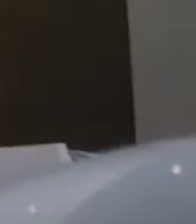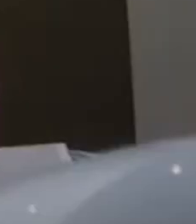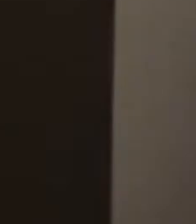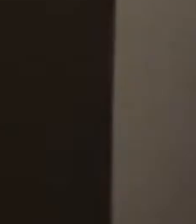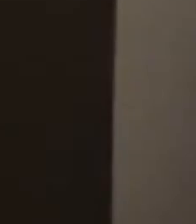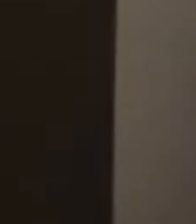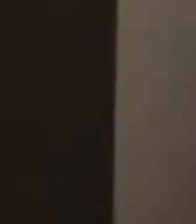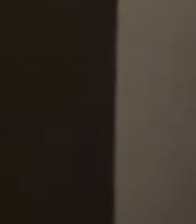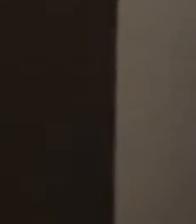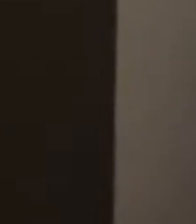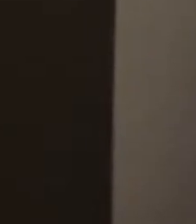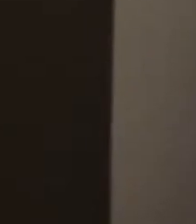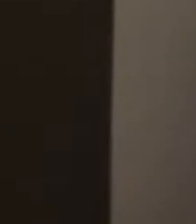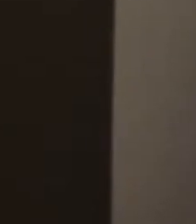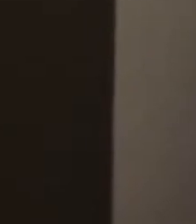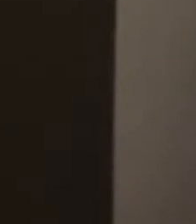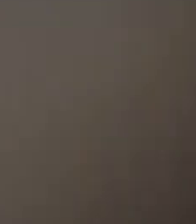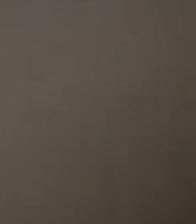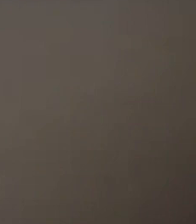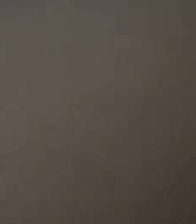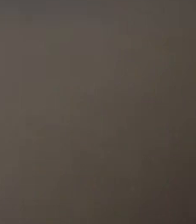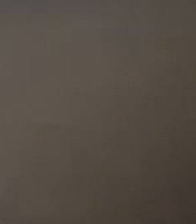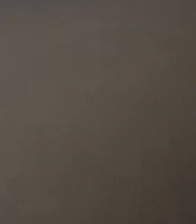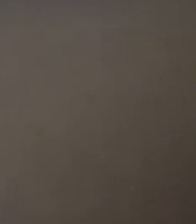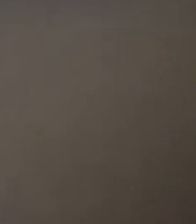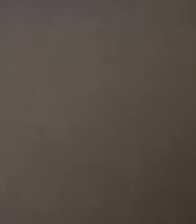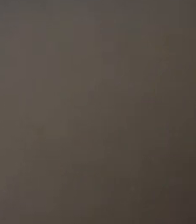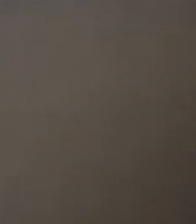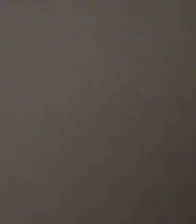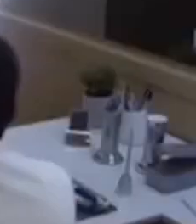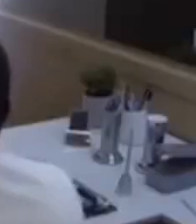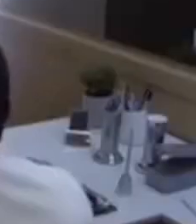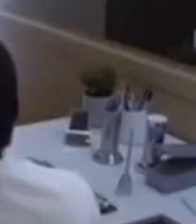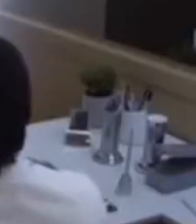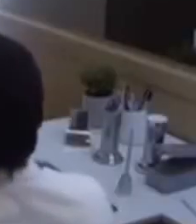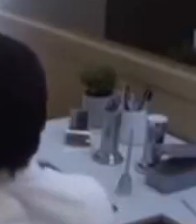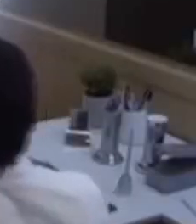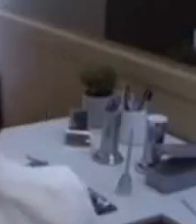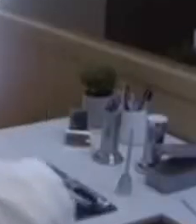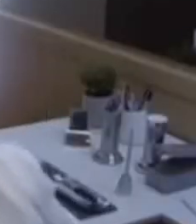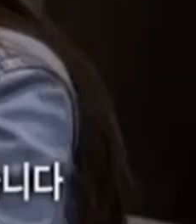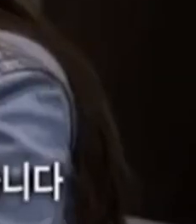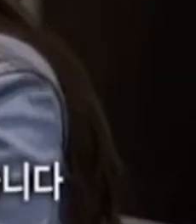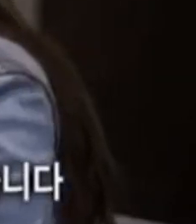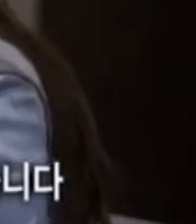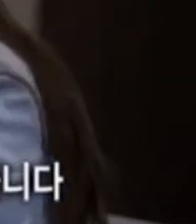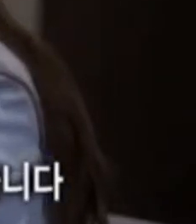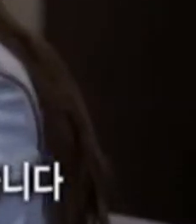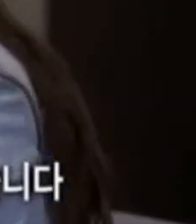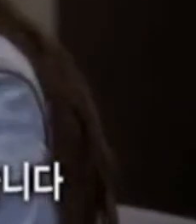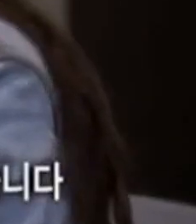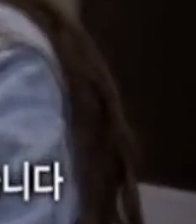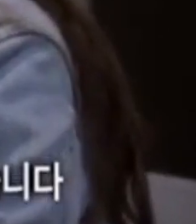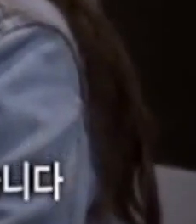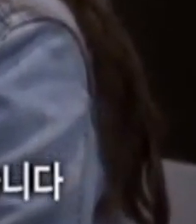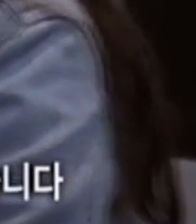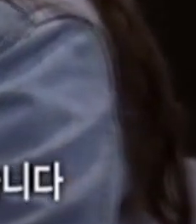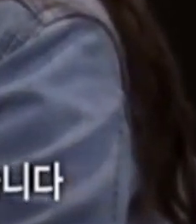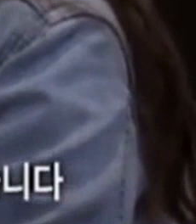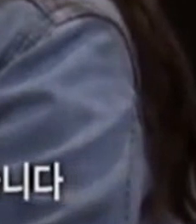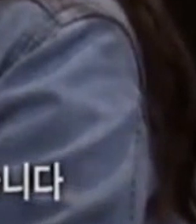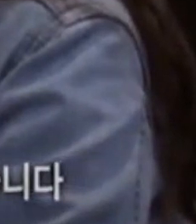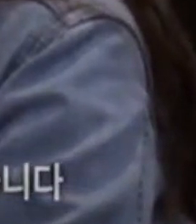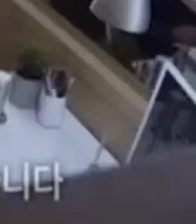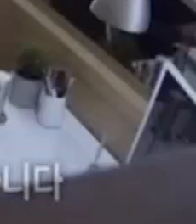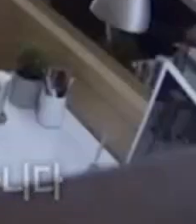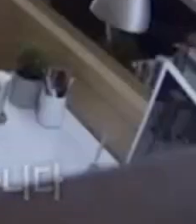네? 뭐가요? 결과서를 좀 드릴 테니까 차근차근 보고 계시면 제가 다 갔다 와서 다시 자세히